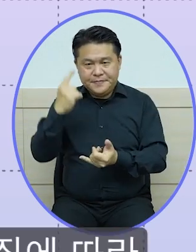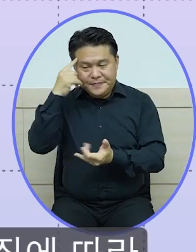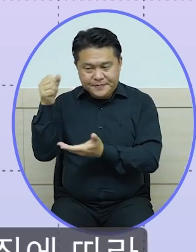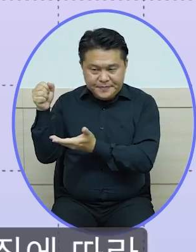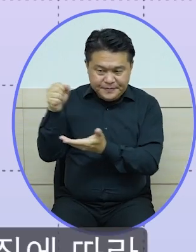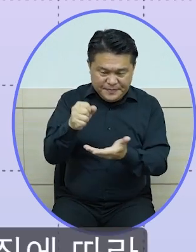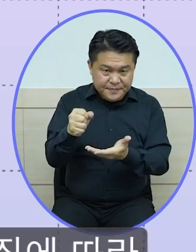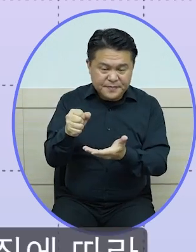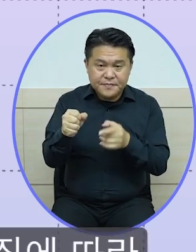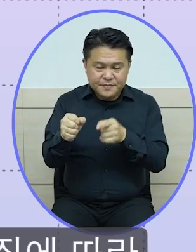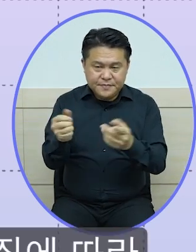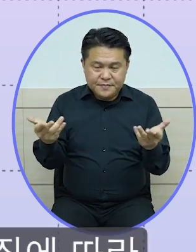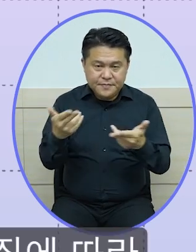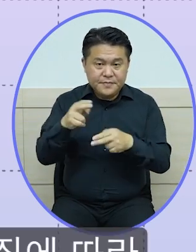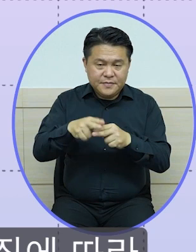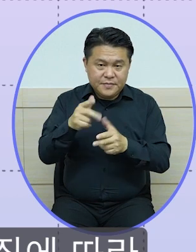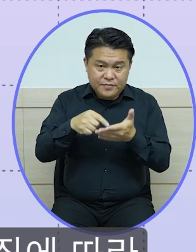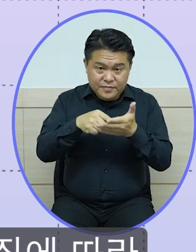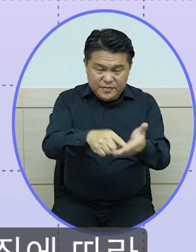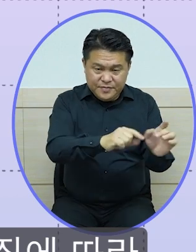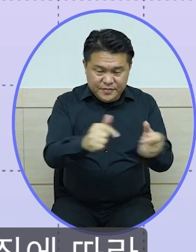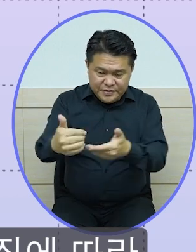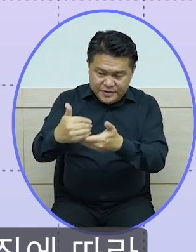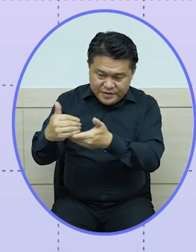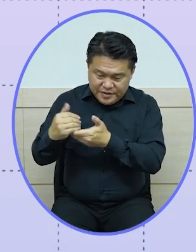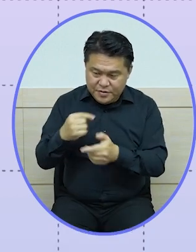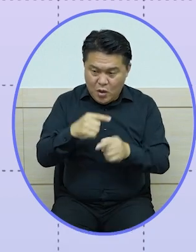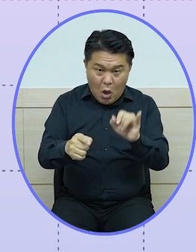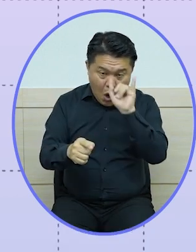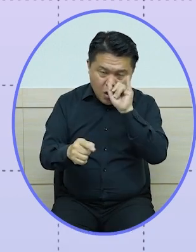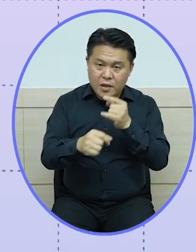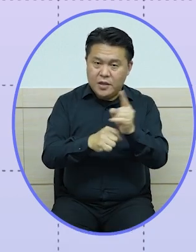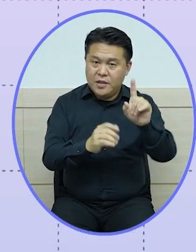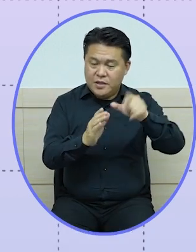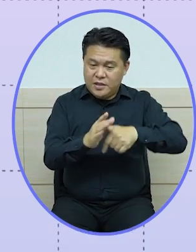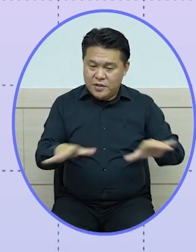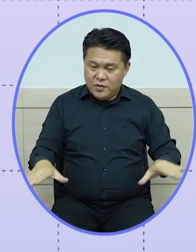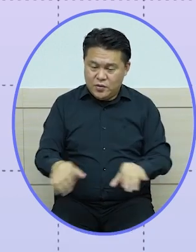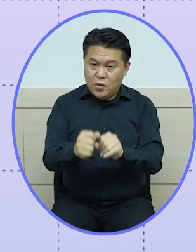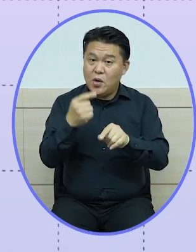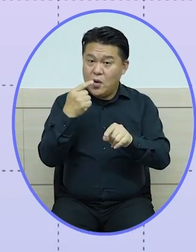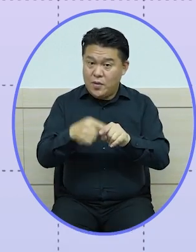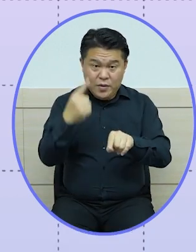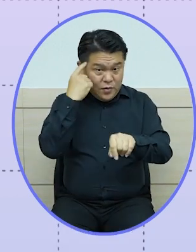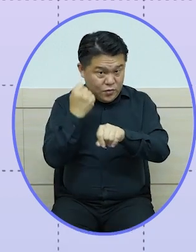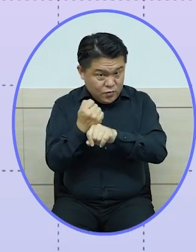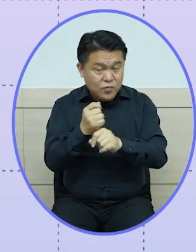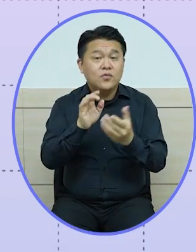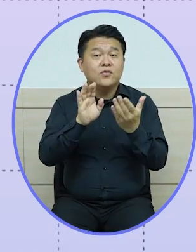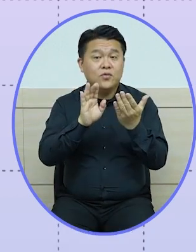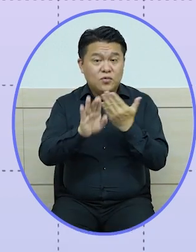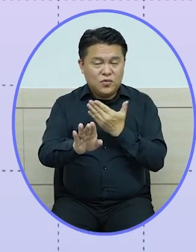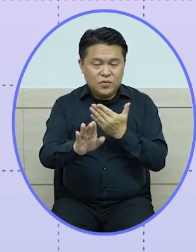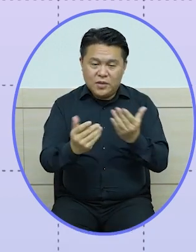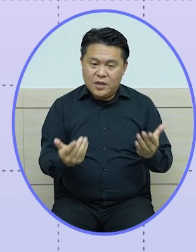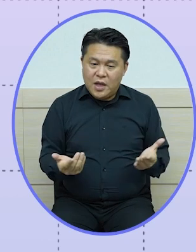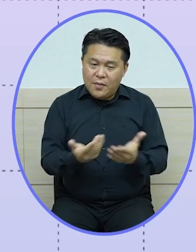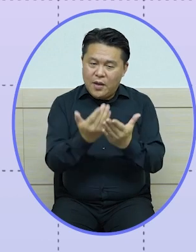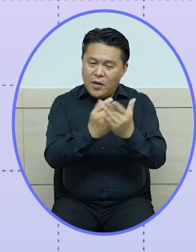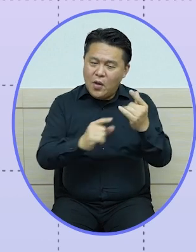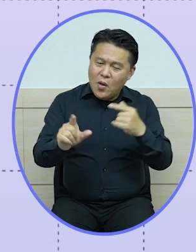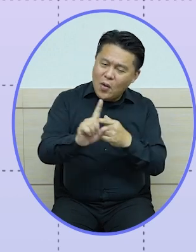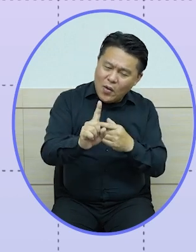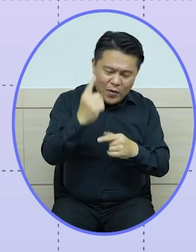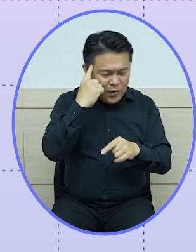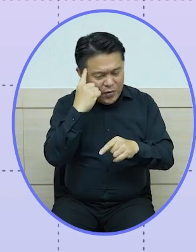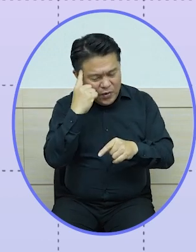사업의 추진 등 다양한 제안과 평가가 이루어짐에 따라 내년에도 종합평가 연구를 통해 발전 방향을 모색하도록